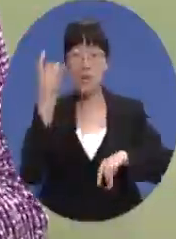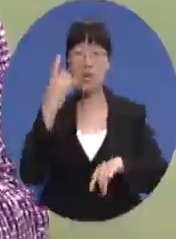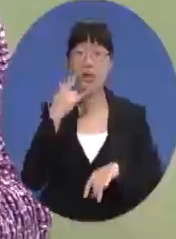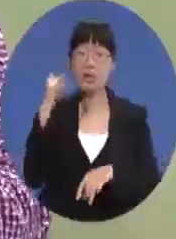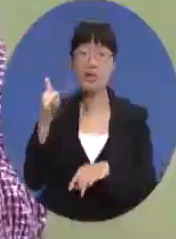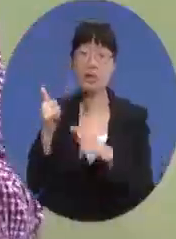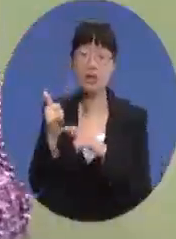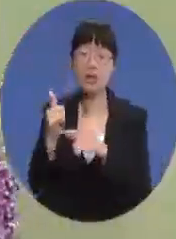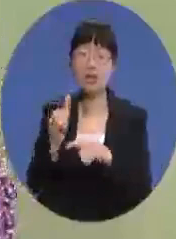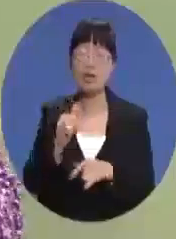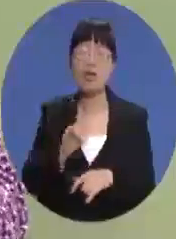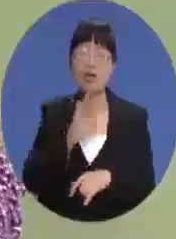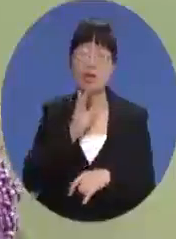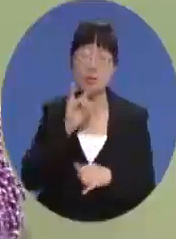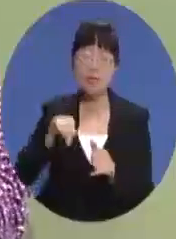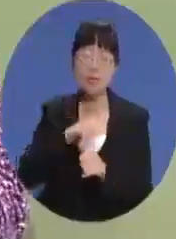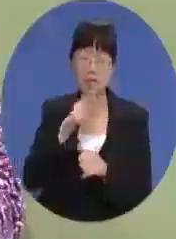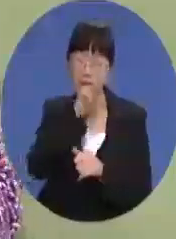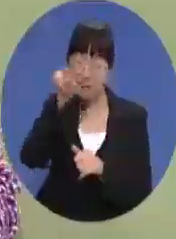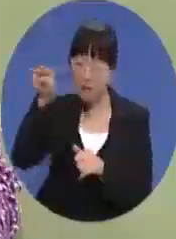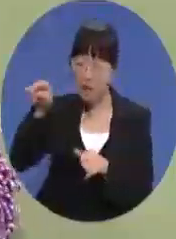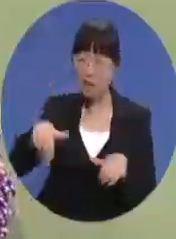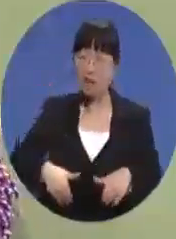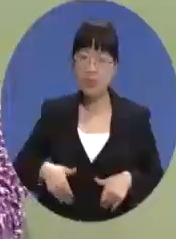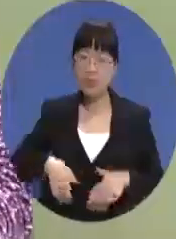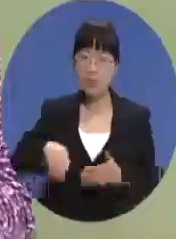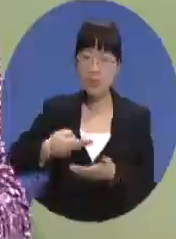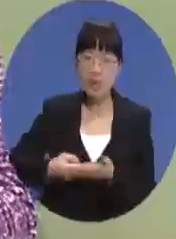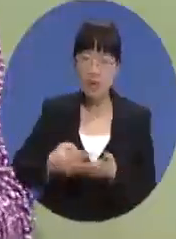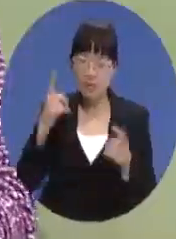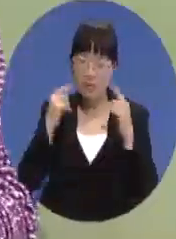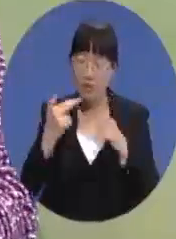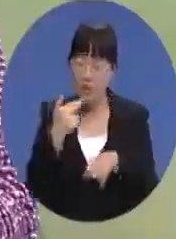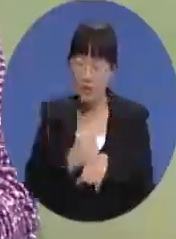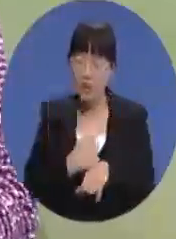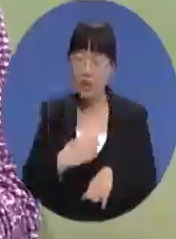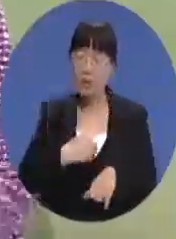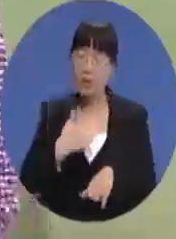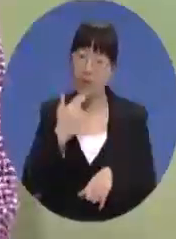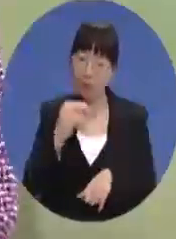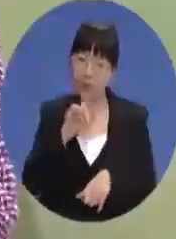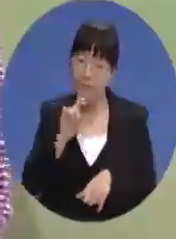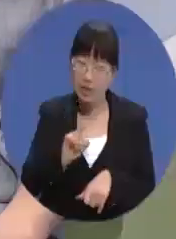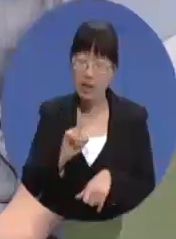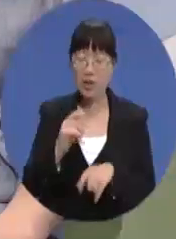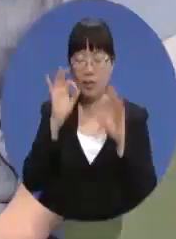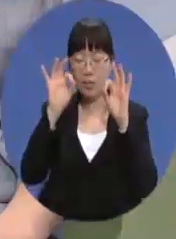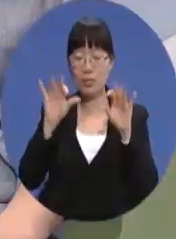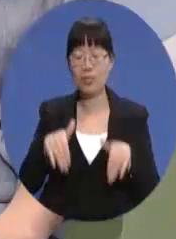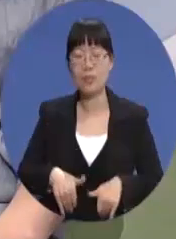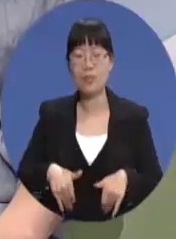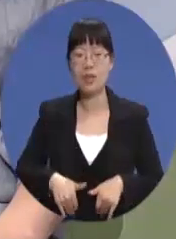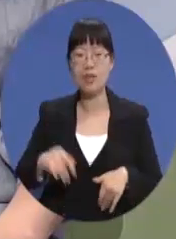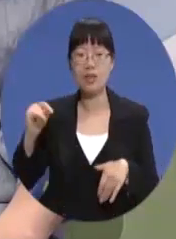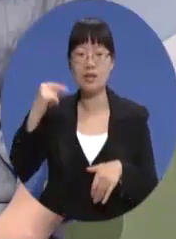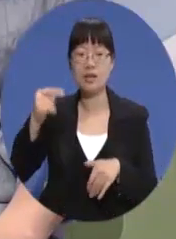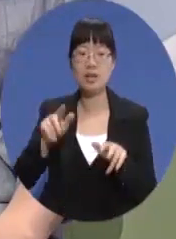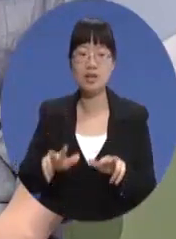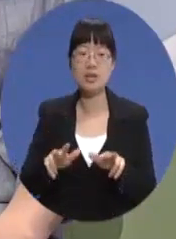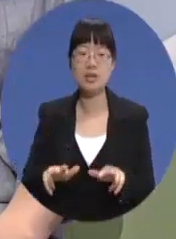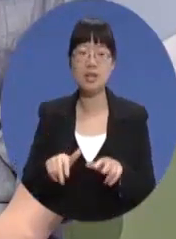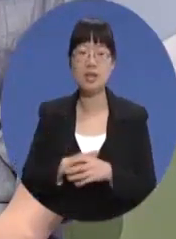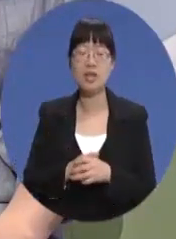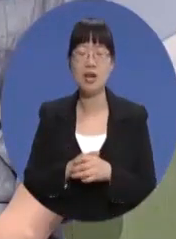부모는요. 정말 그 주변을 잘 살피셔야 돼요. 아이가 넘어져 네. 다칠 건 없나, 뭐 위험한 건 없나 이런 걸 보셔야 합니다. 자, 그다음에 이제 아이가